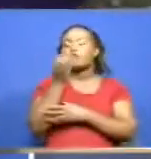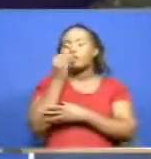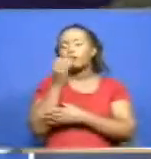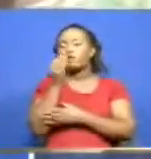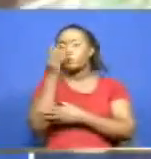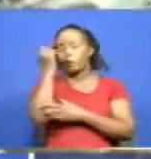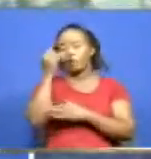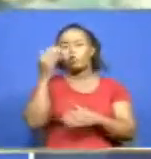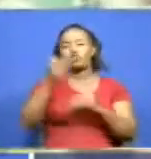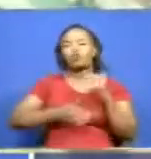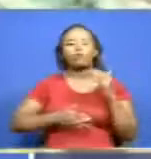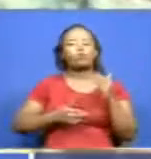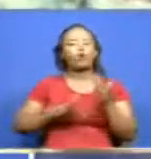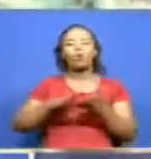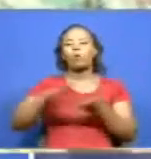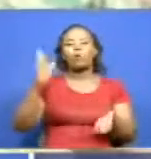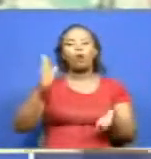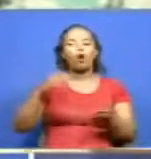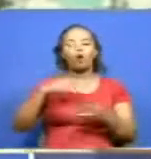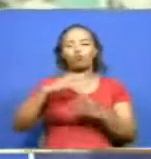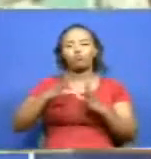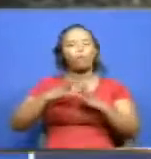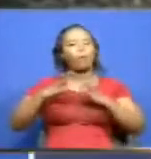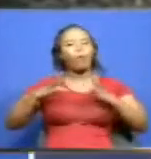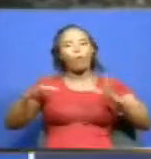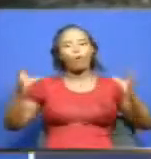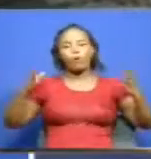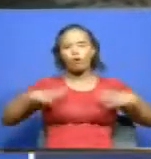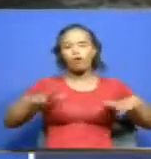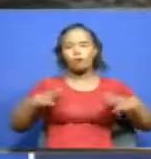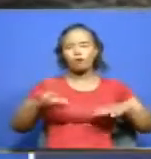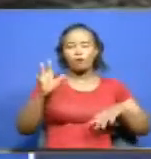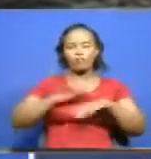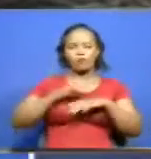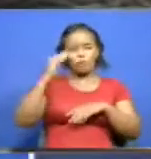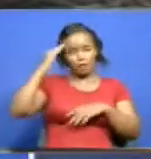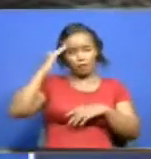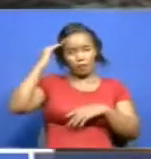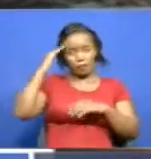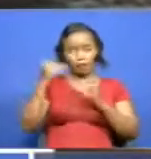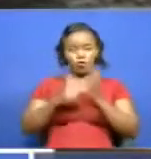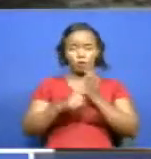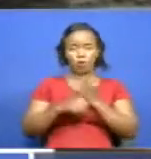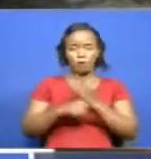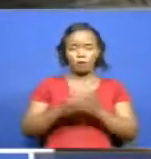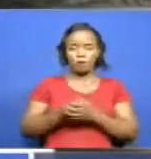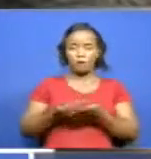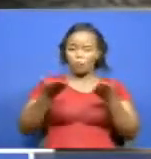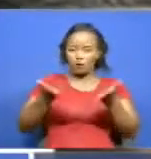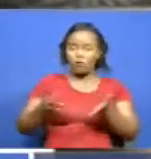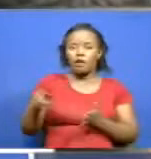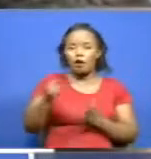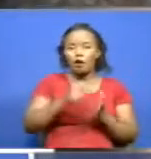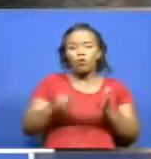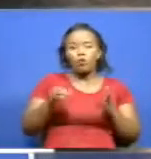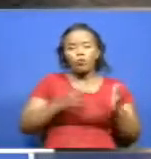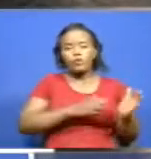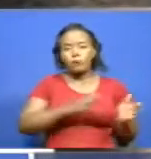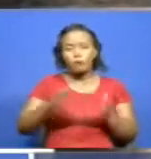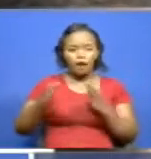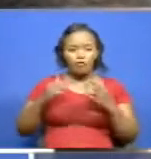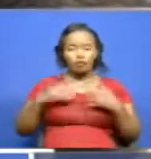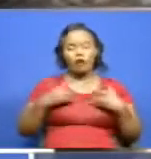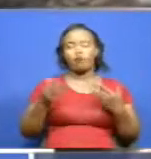visa vinavyoongezeka vya matatizo ya kiakili. Saizi tunawachukua, tunawapeleka, tuna make arrangement ya kuchukuliwa sample kwa